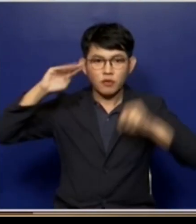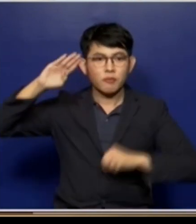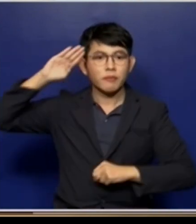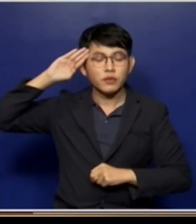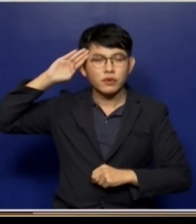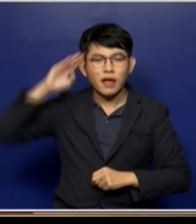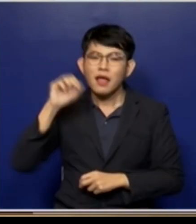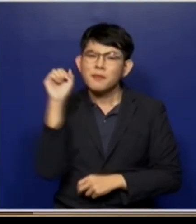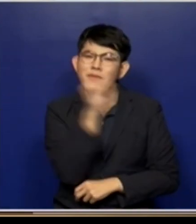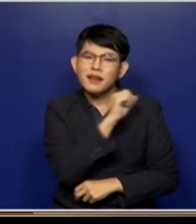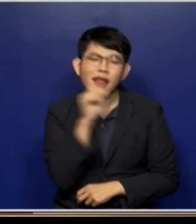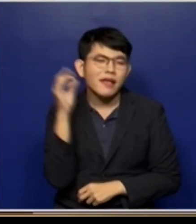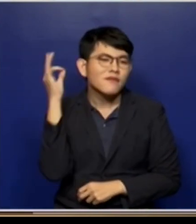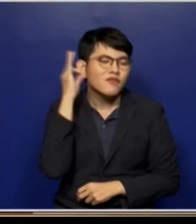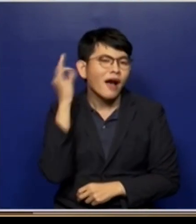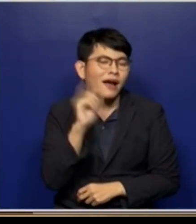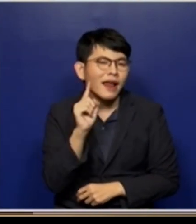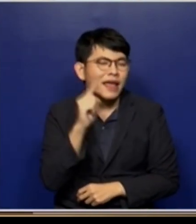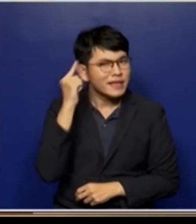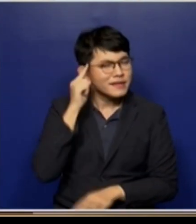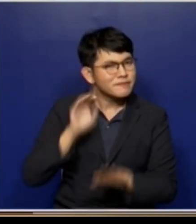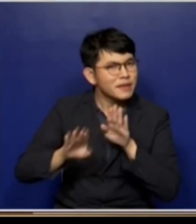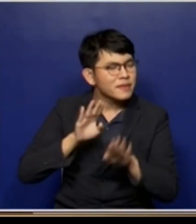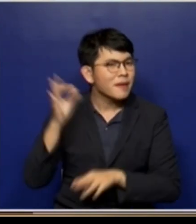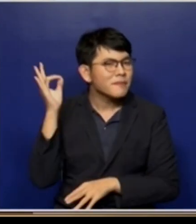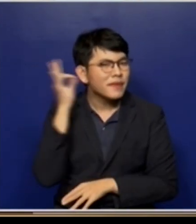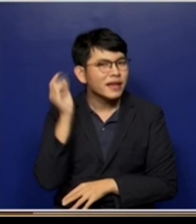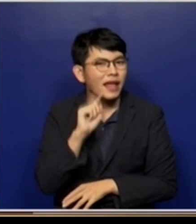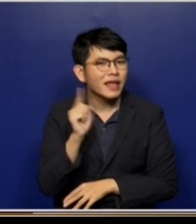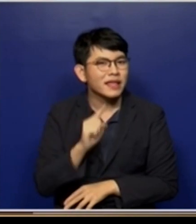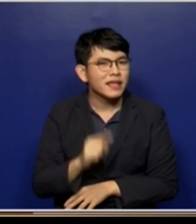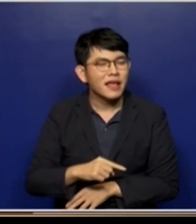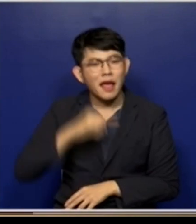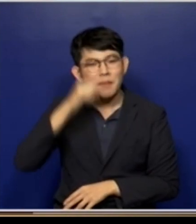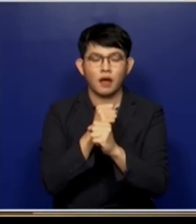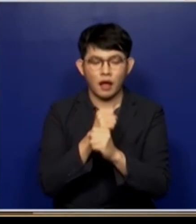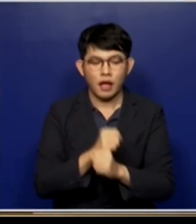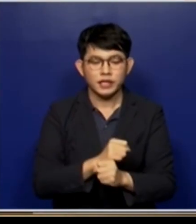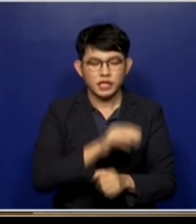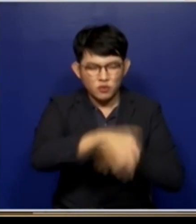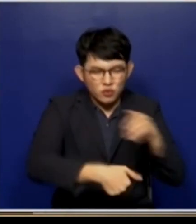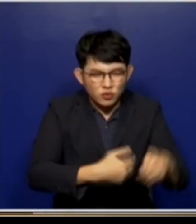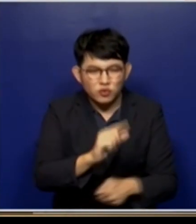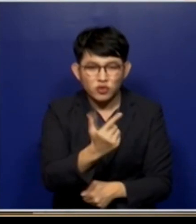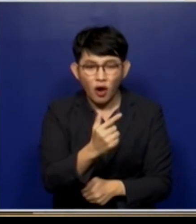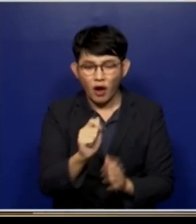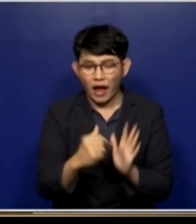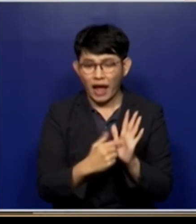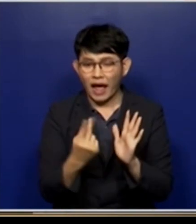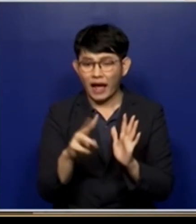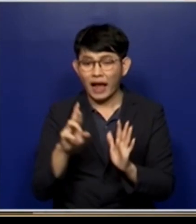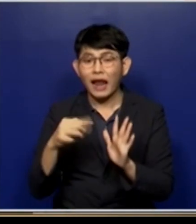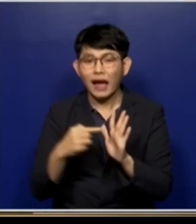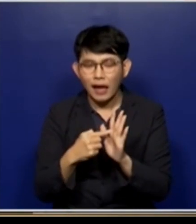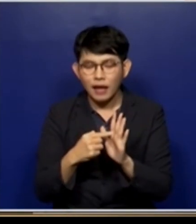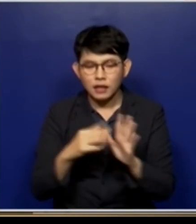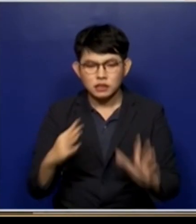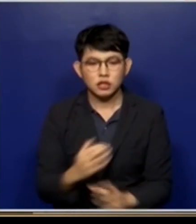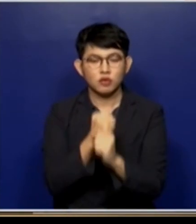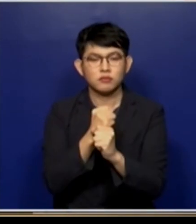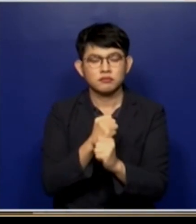เพลงที่ท่านต้องฟังอาจจะต้องเป็นเพลงหนักแผ่นดินหรือไม่สุดท้ายแล้วอย่างไรประเทศไทย